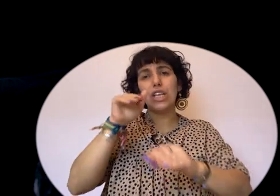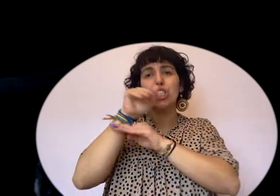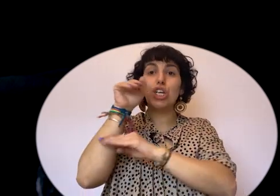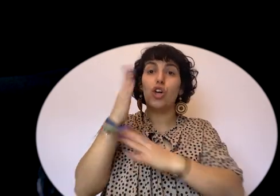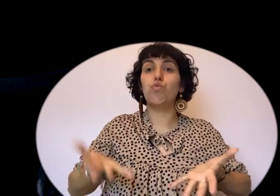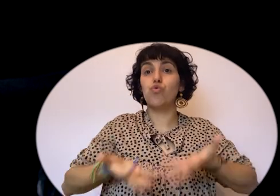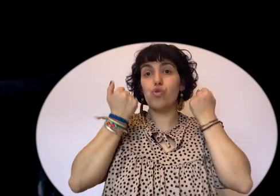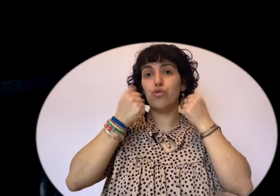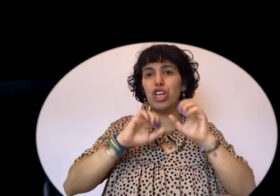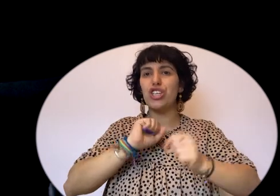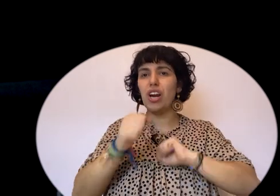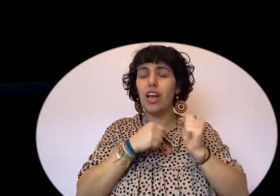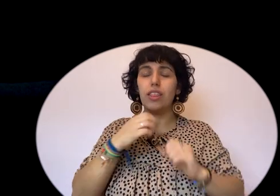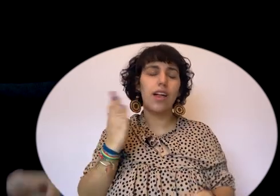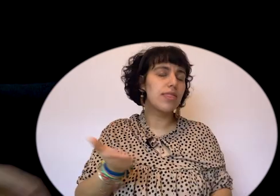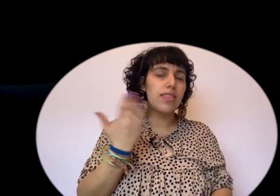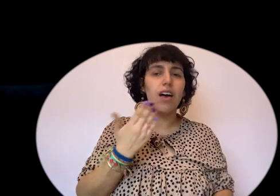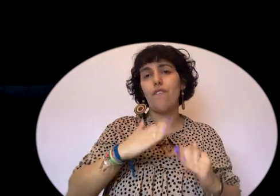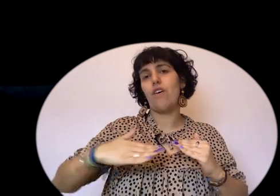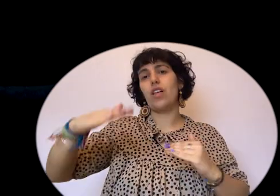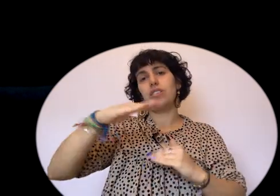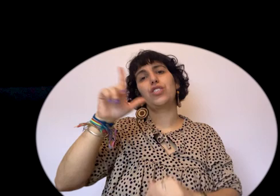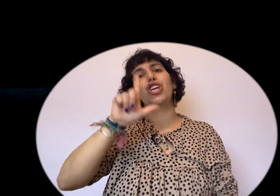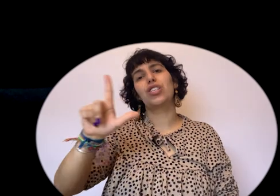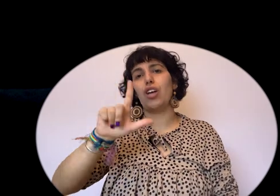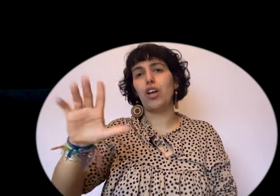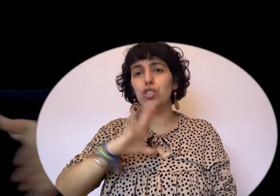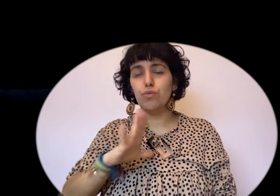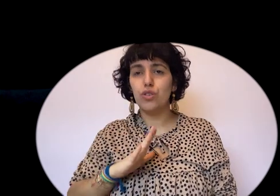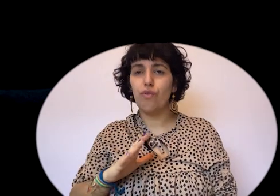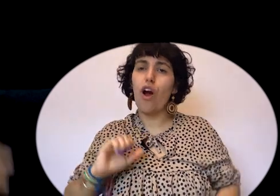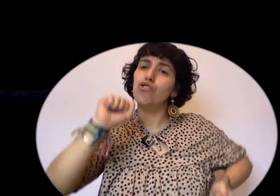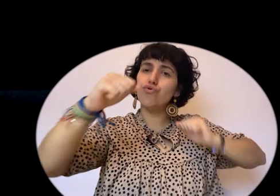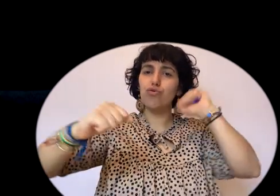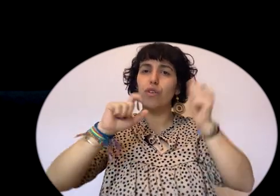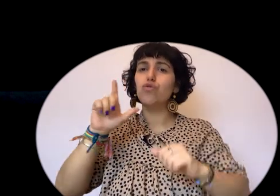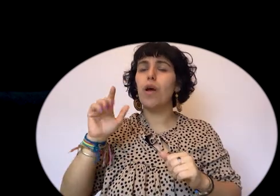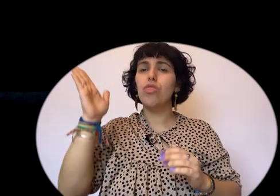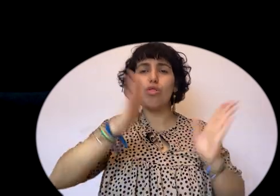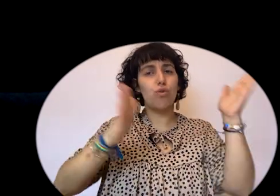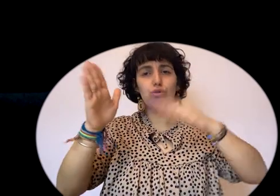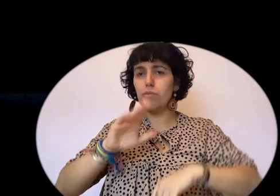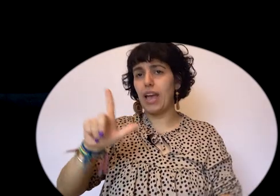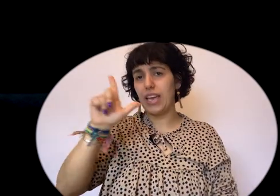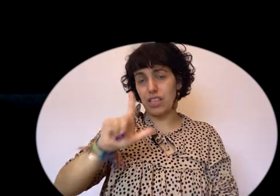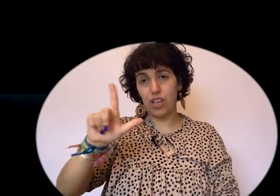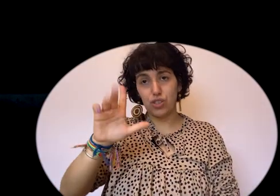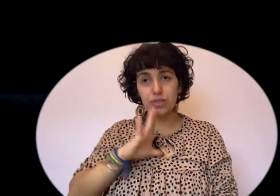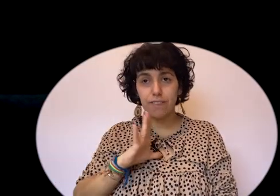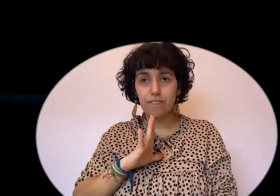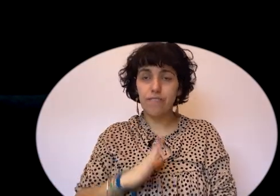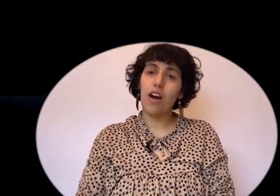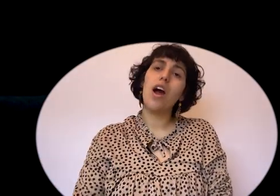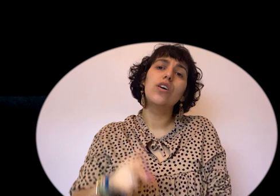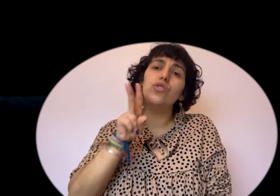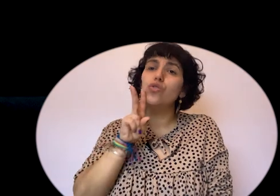hareketler anlık Evet çok yaşamsal çok kurtarıcı hareketler ama çok daha fazlasına ihtiyacımız var bunların devamını getirebilmek için